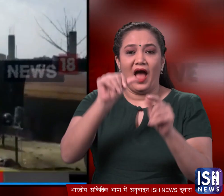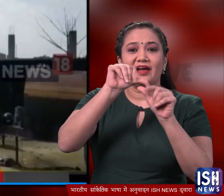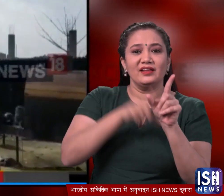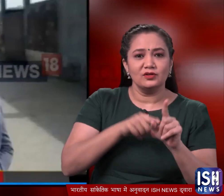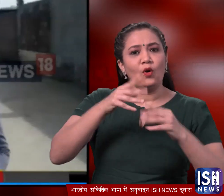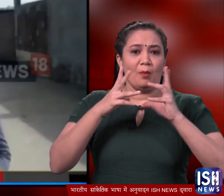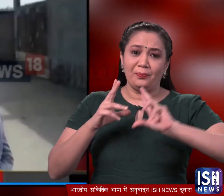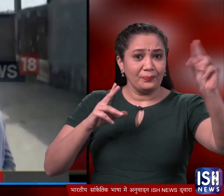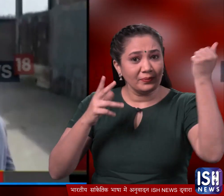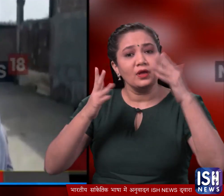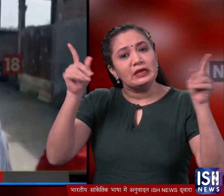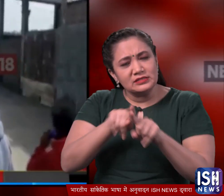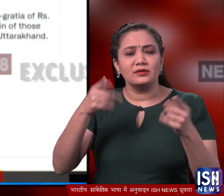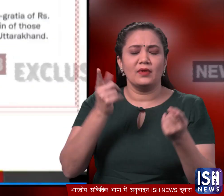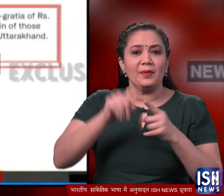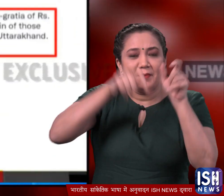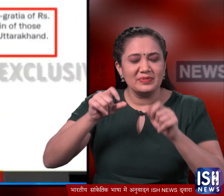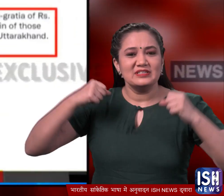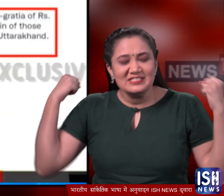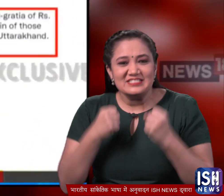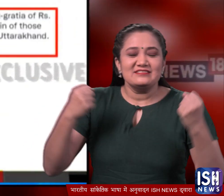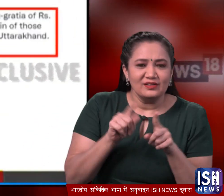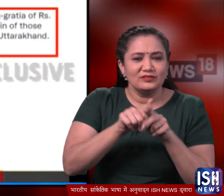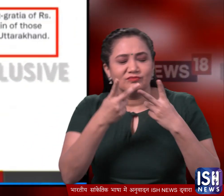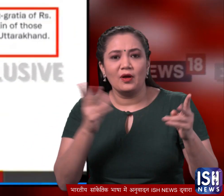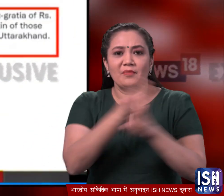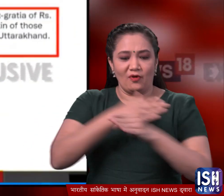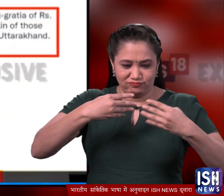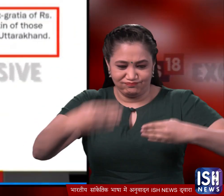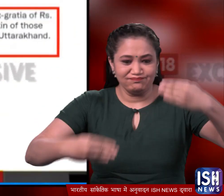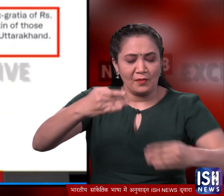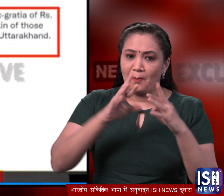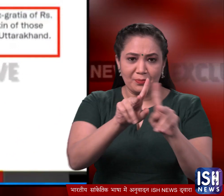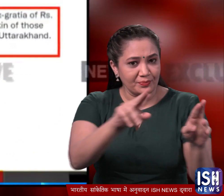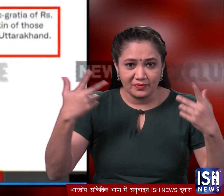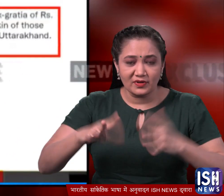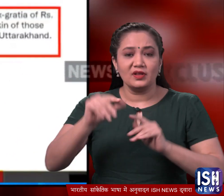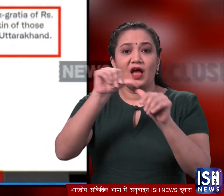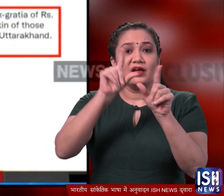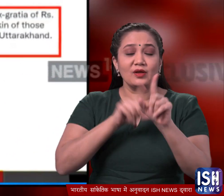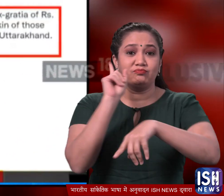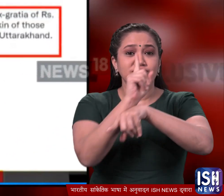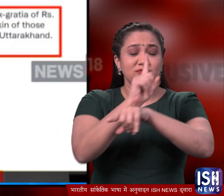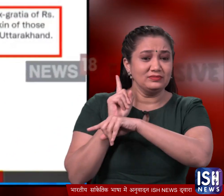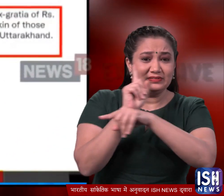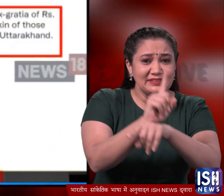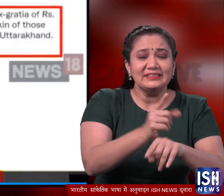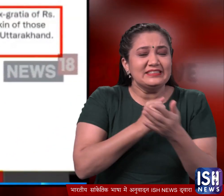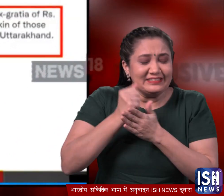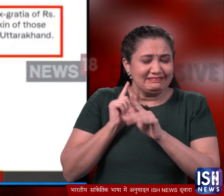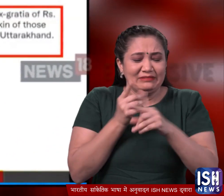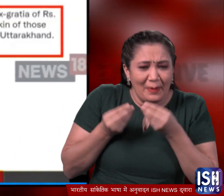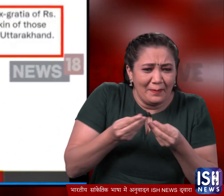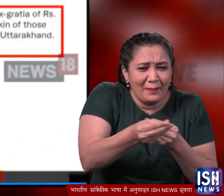जब अखिलेश यादव वहां से लौटने लगे। जोश में आकर पार्टी के कई कार्यकर्ताओं ने पहले तो बैरिकेड तोड़ दिए और फिर अखिलेश के हेलीकॉप्टर तक पहुंचने